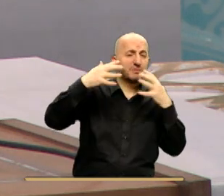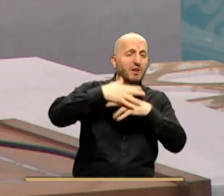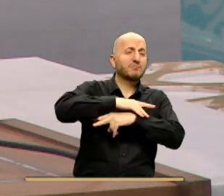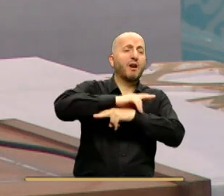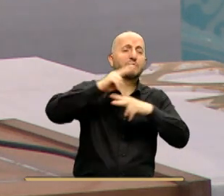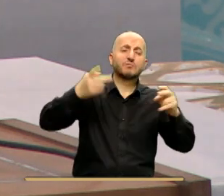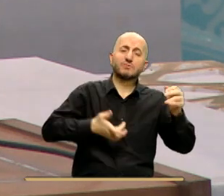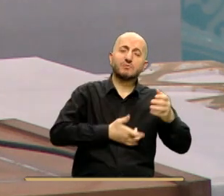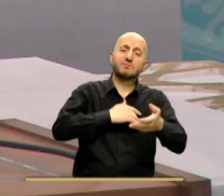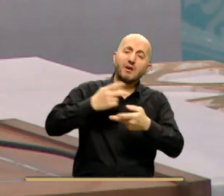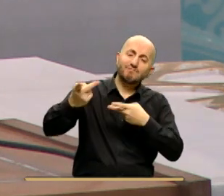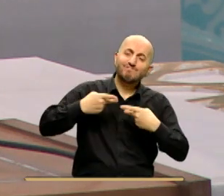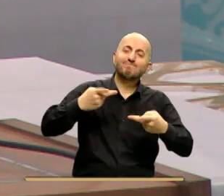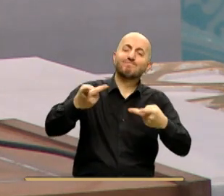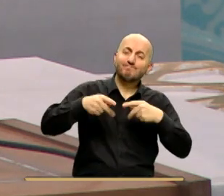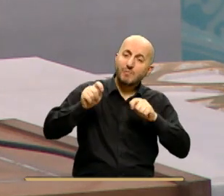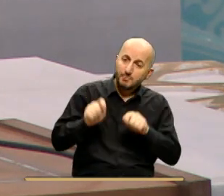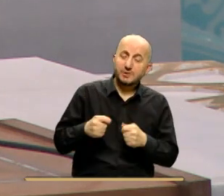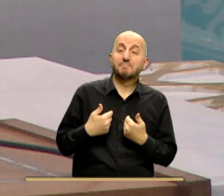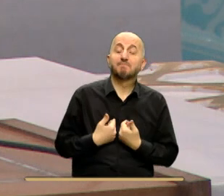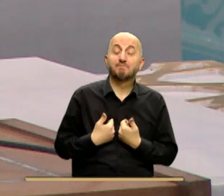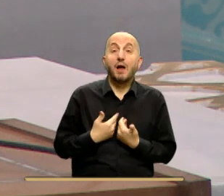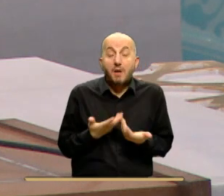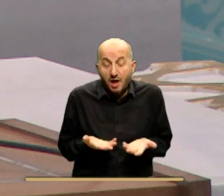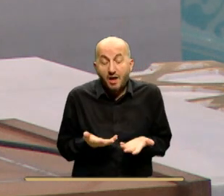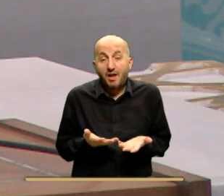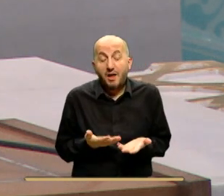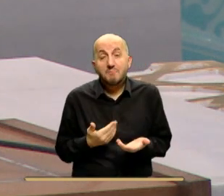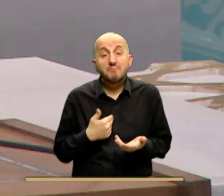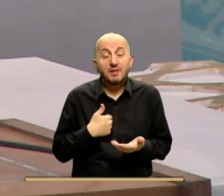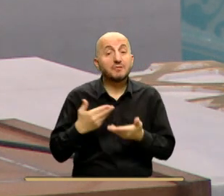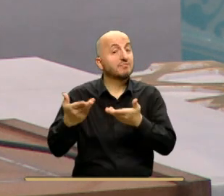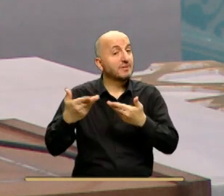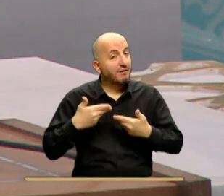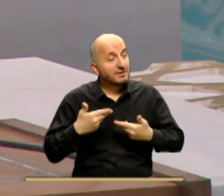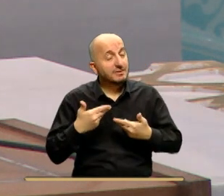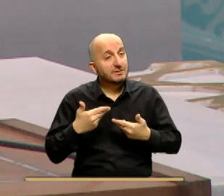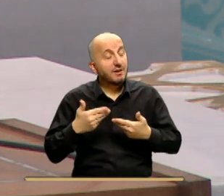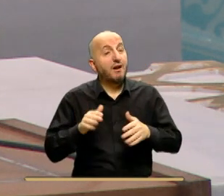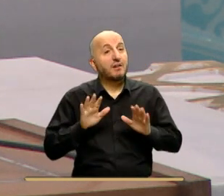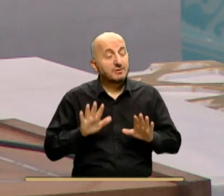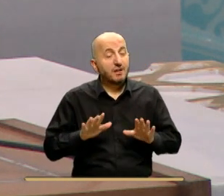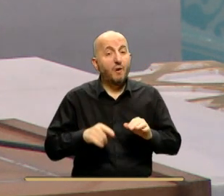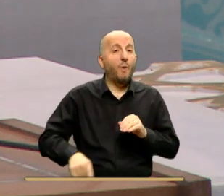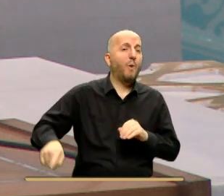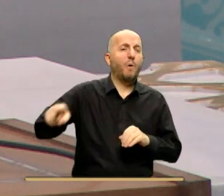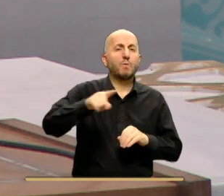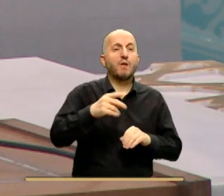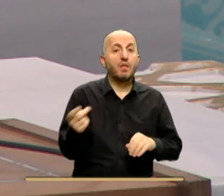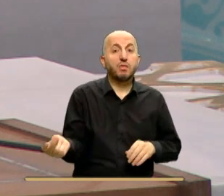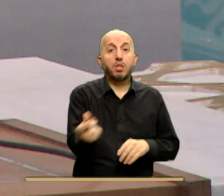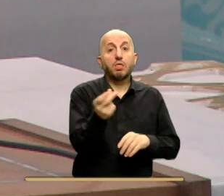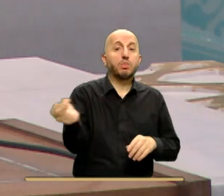gündüz imana davet ettim. Fakat benim davetim ancak onların